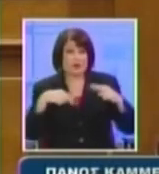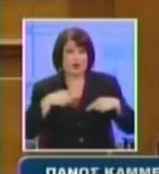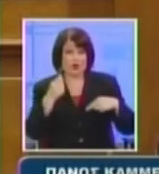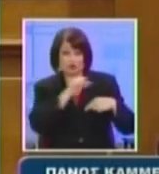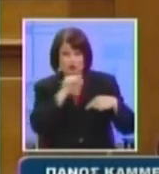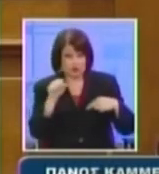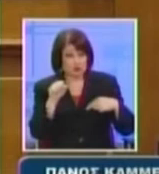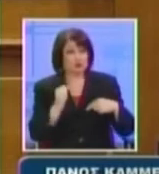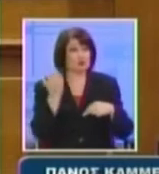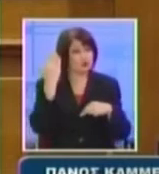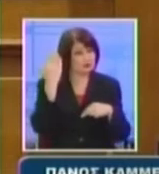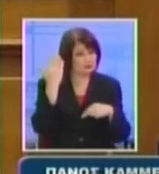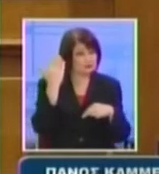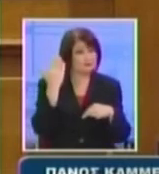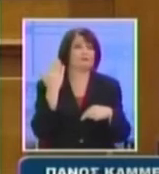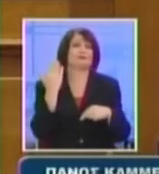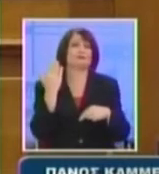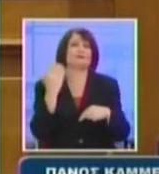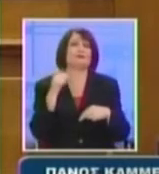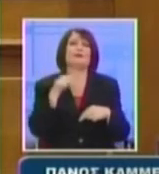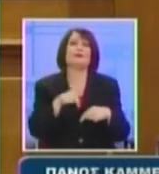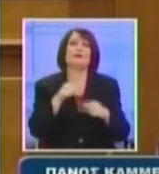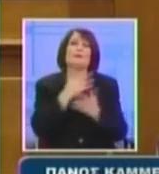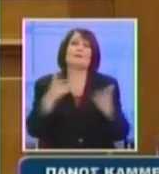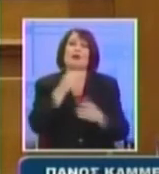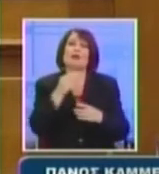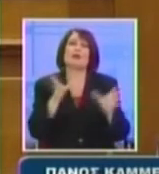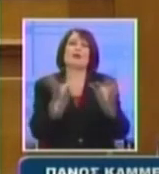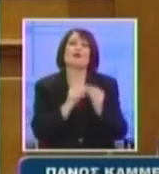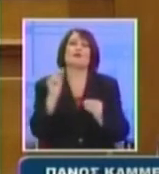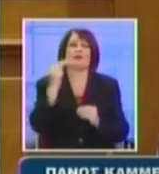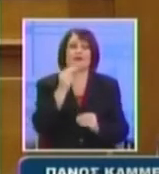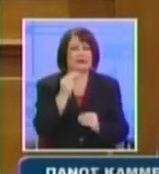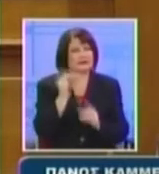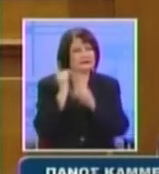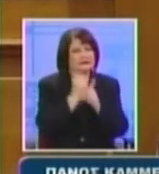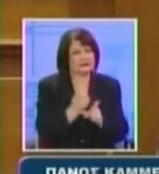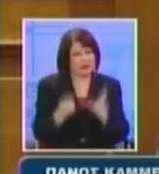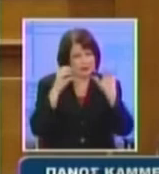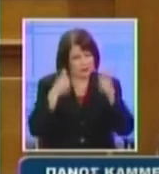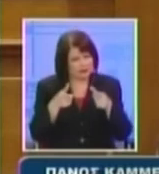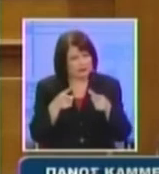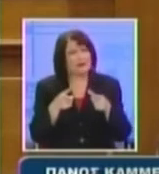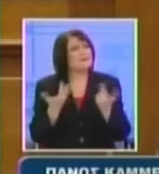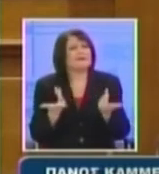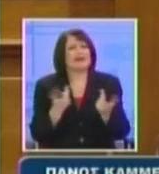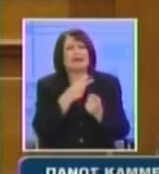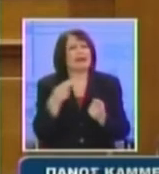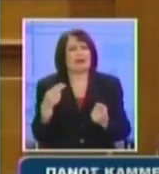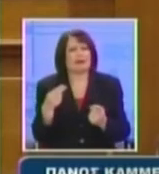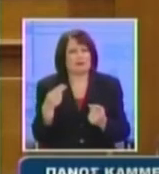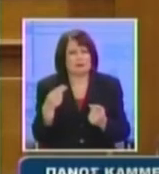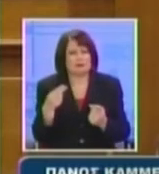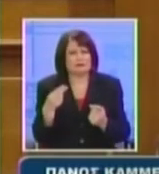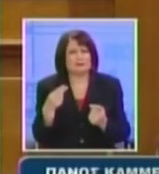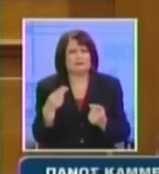ο κ. Στουρνάρας, και εδώ ετίθεται ένα τεράστιο θέμα για τους βουλευτές ιδιαίτερα της Νέας Δημοκρατίας,